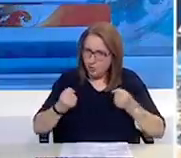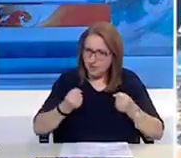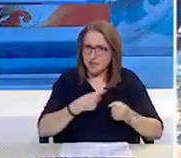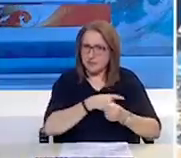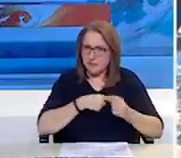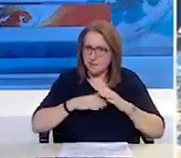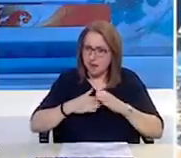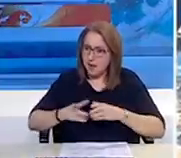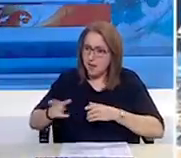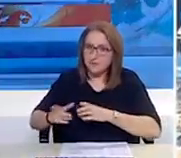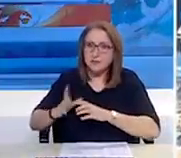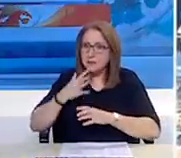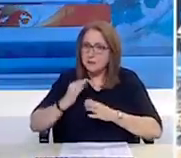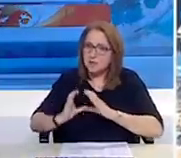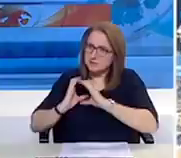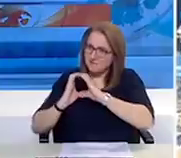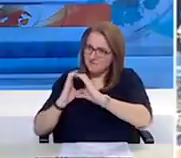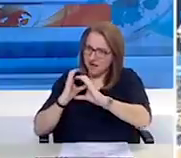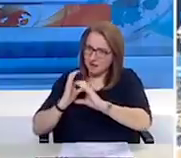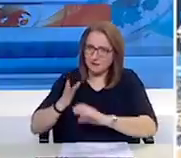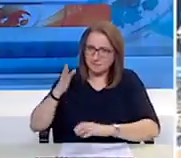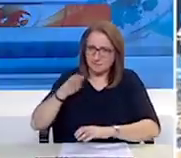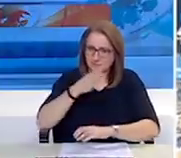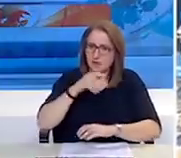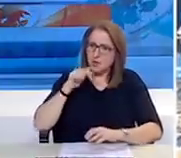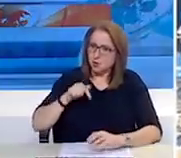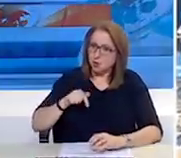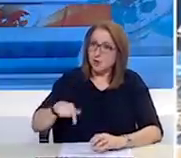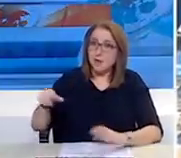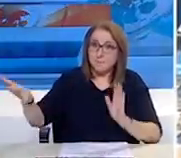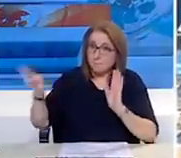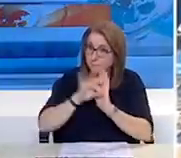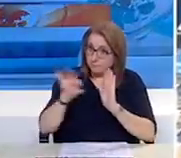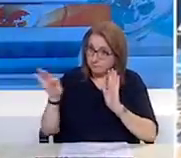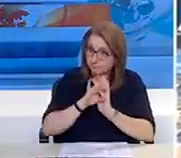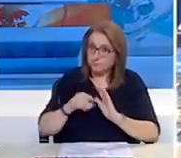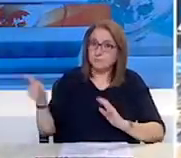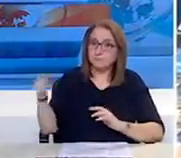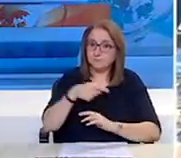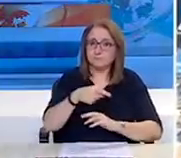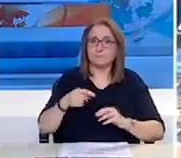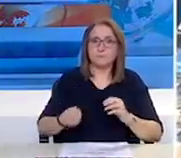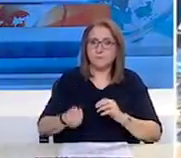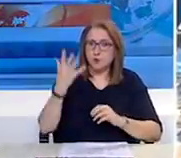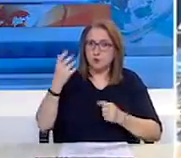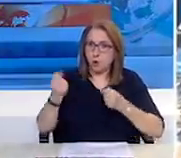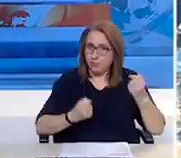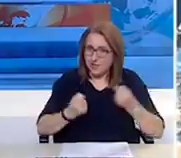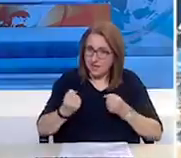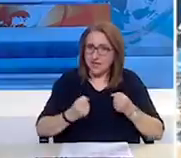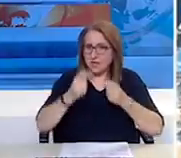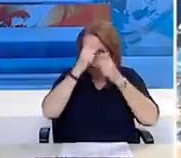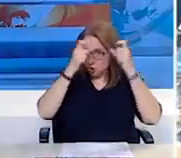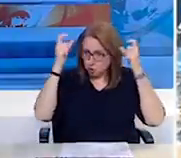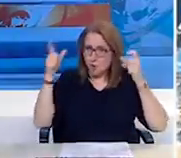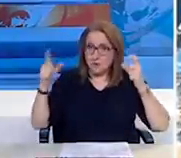διοικητικών. Ειδοποιήθηκαν και προσήλθαν οι πρώτοι επιτυχόντες νοσηλευτές και οδηγοί, οι οποίοι υπευλήθησαν στο σχετικό έλεγχο για την ανίχνευση τυχόν ύπαρξης του νέου